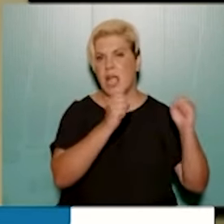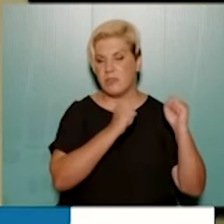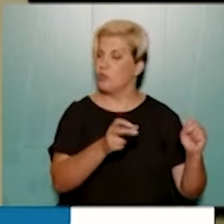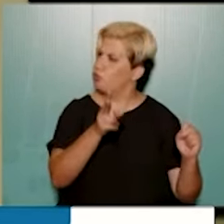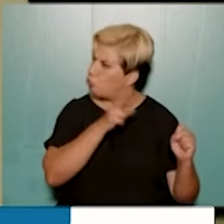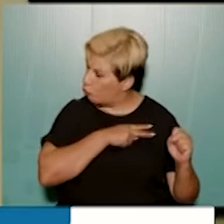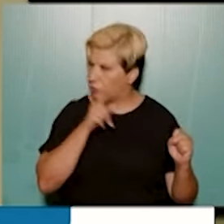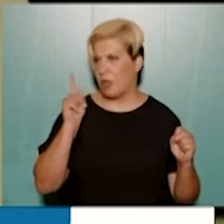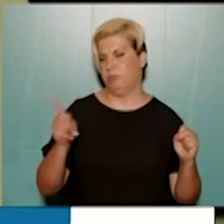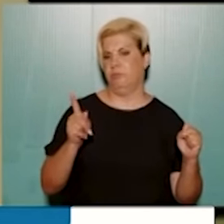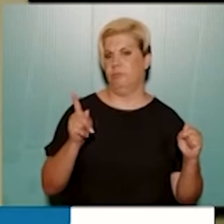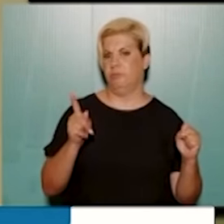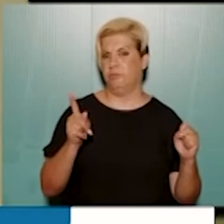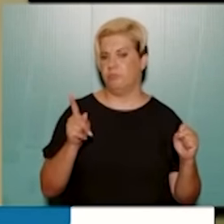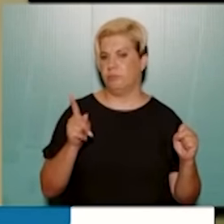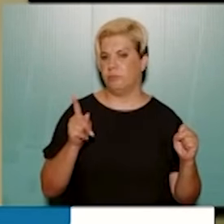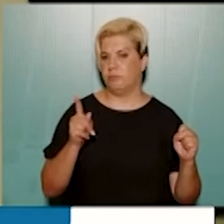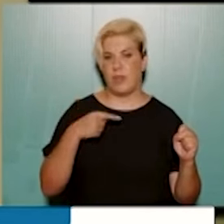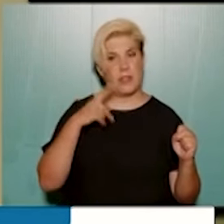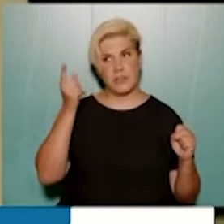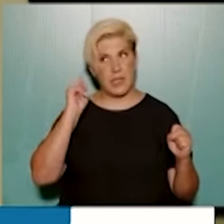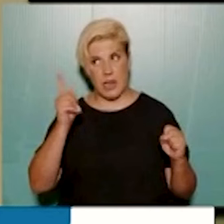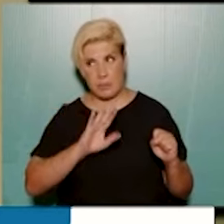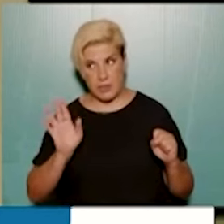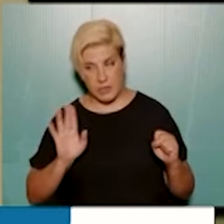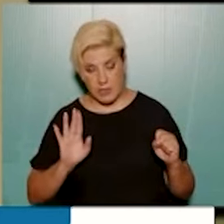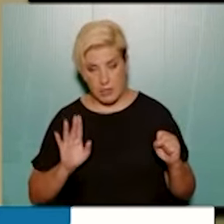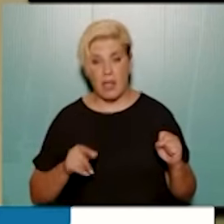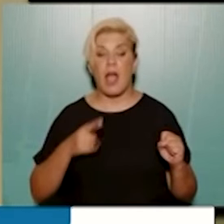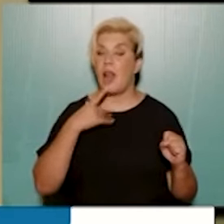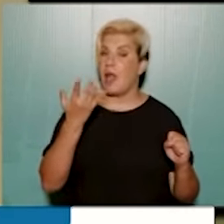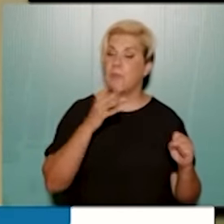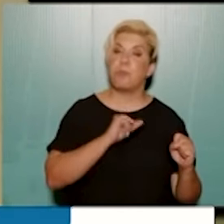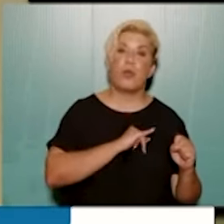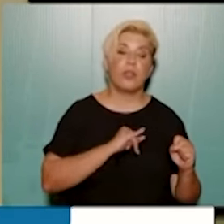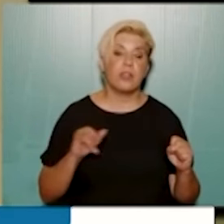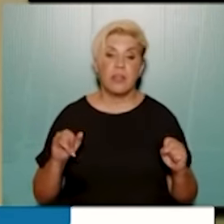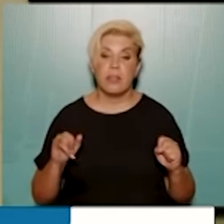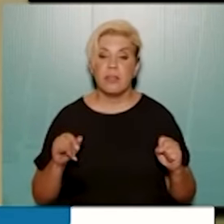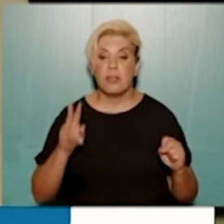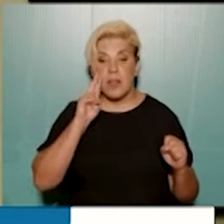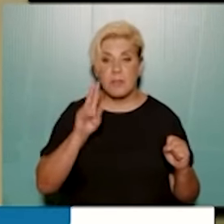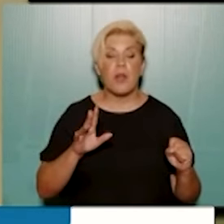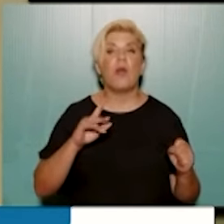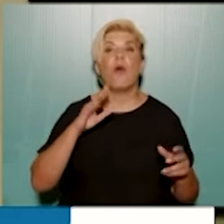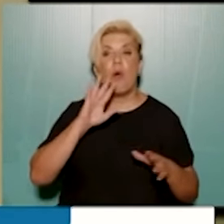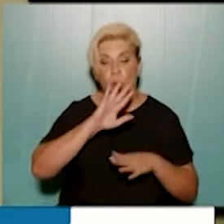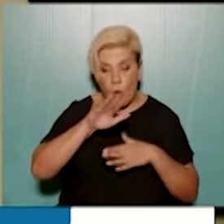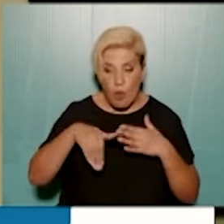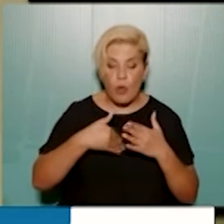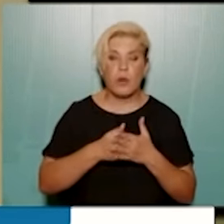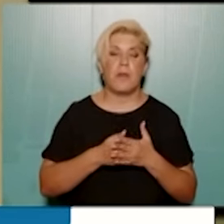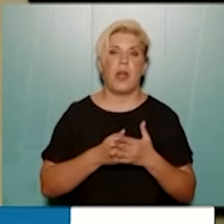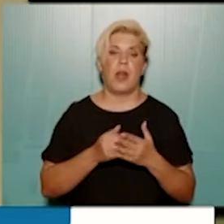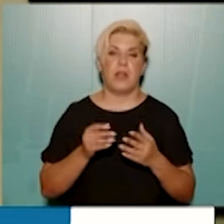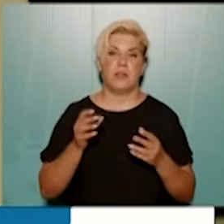σωστά. Και δεν σας κάναμε κριτική γι' αυτό, αν και ποτέ δεν είδαμε ολοκληρωμένα τα αποτελέσματα των